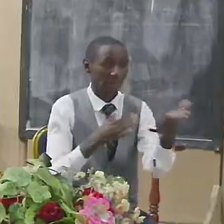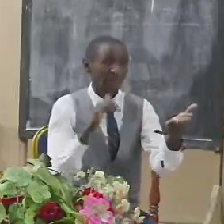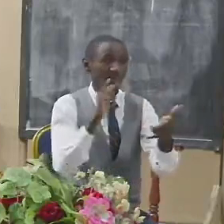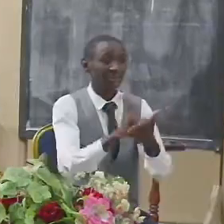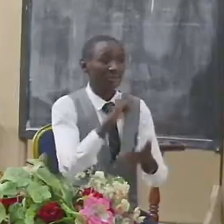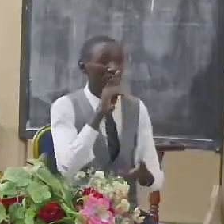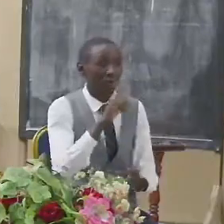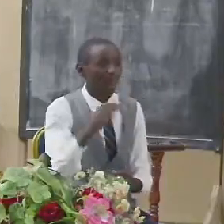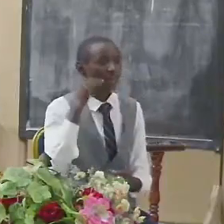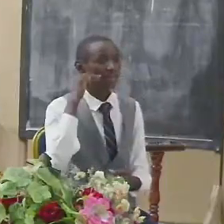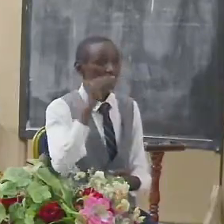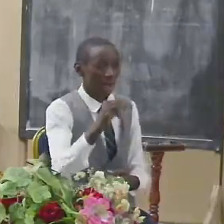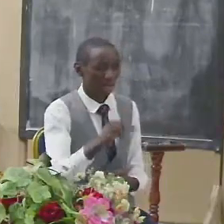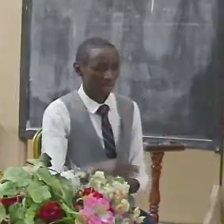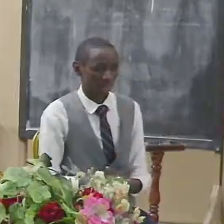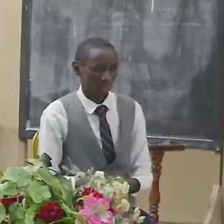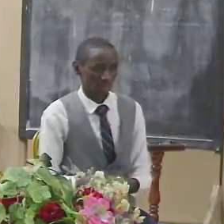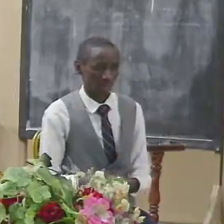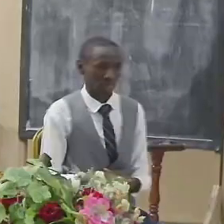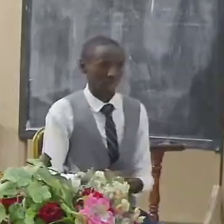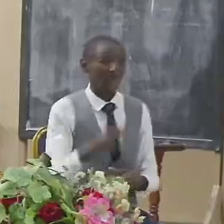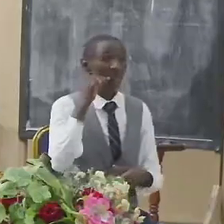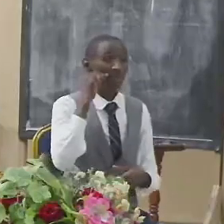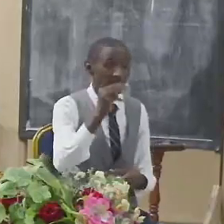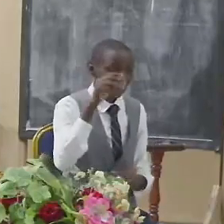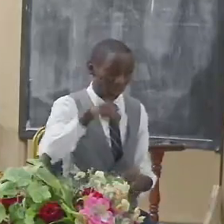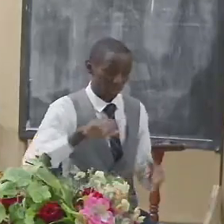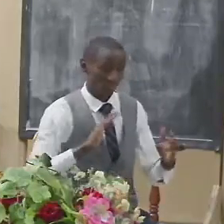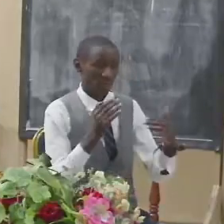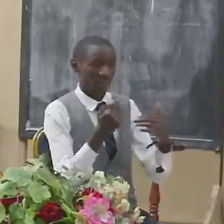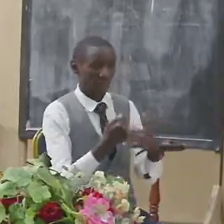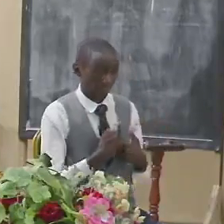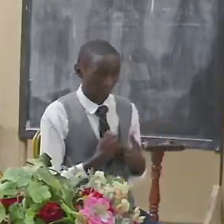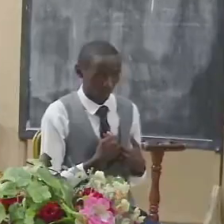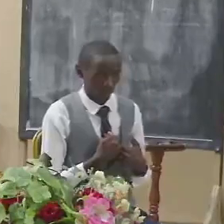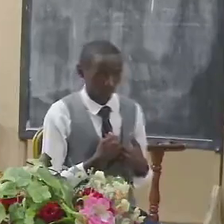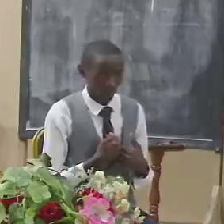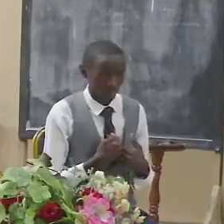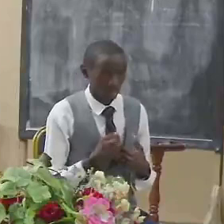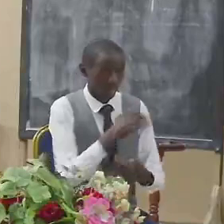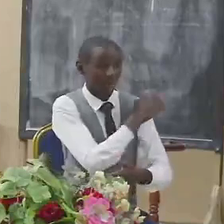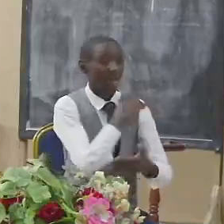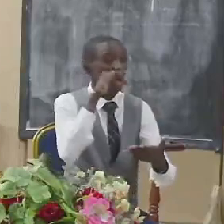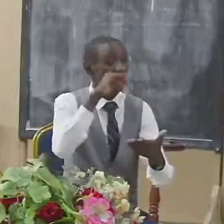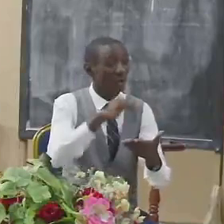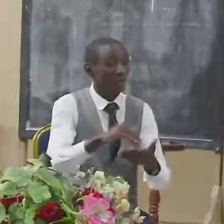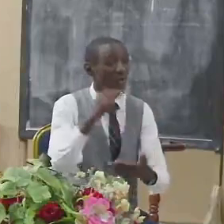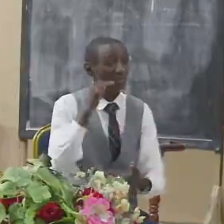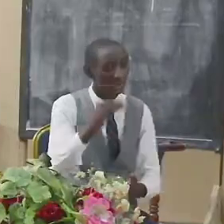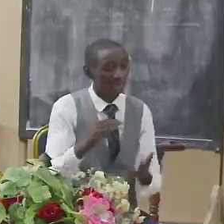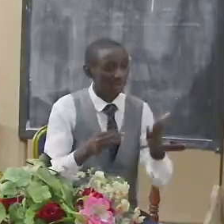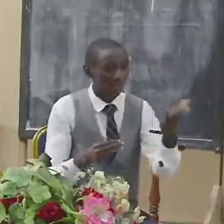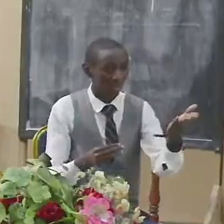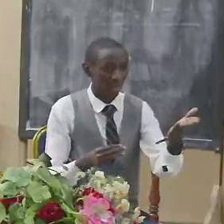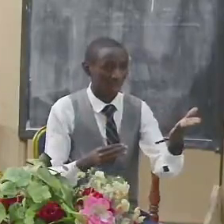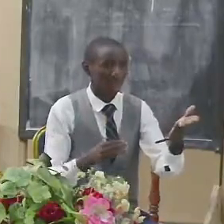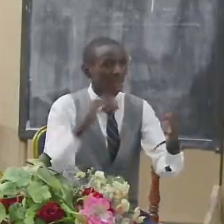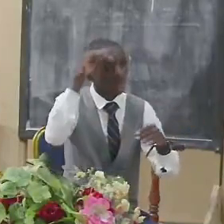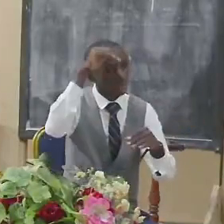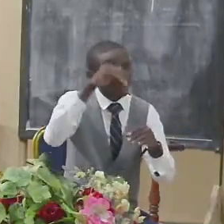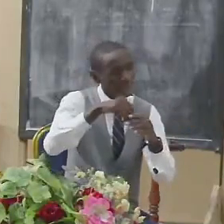message. C'est le message c'est que nous avons. Et ce message, ça inclut quoi? C'est